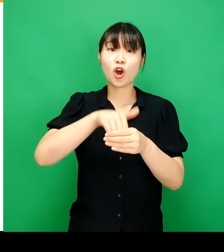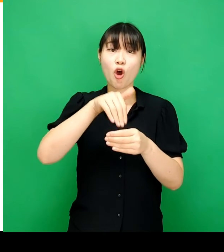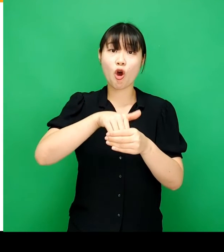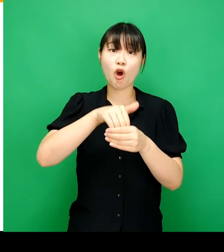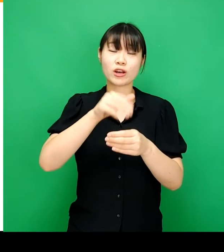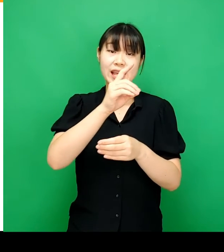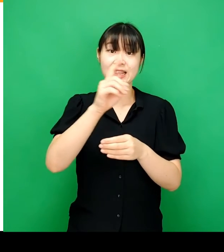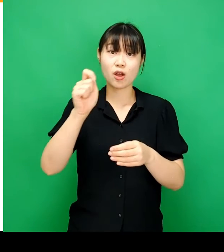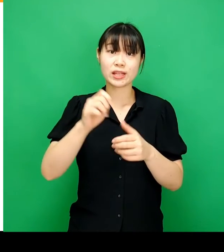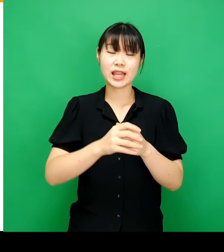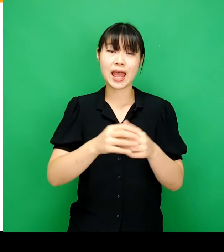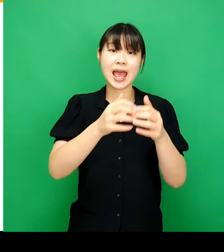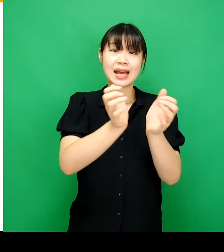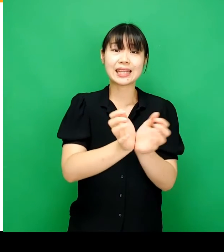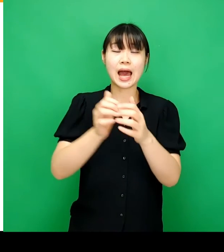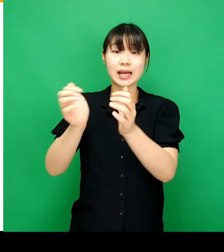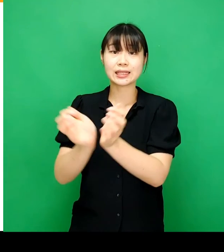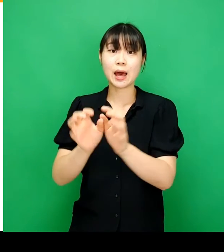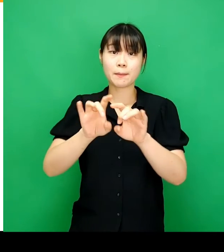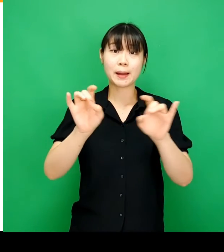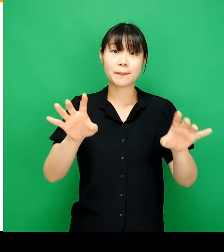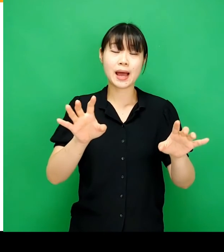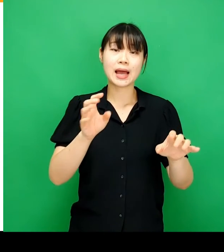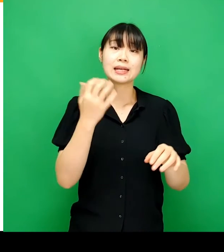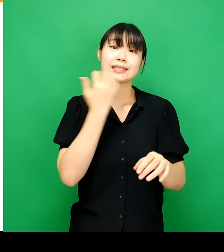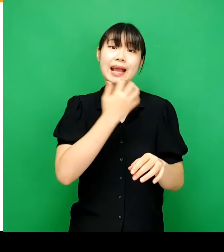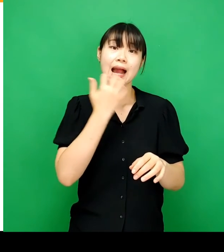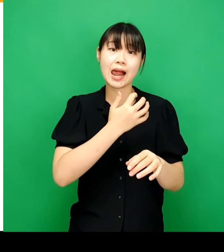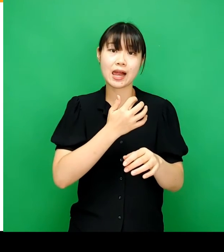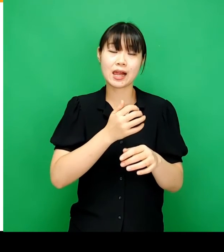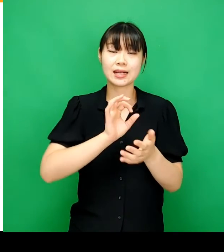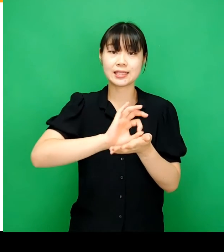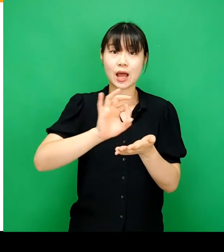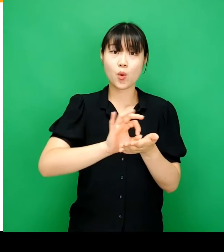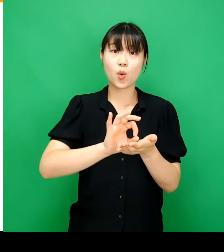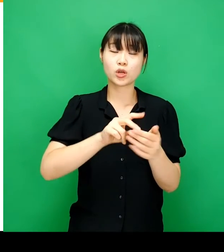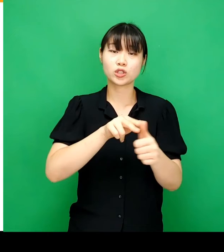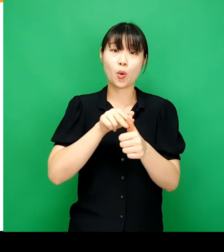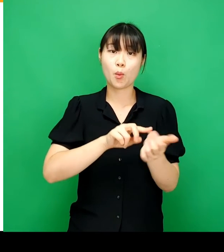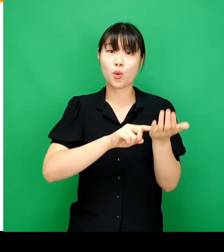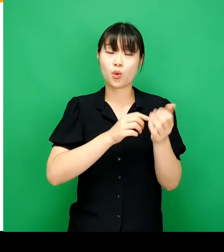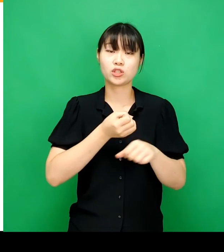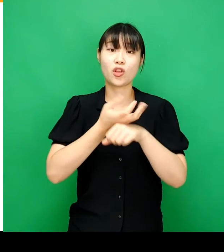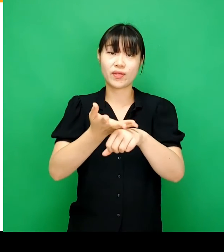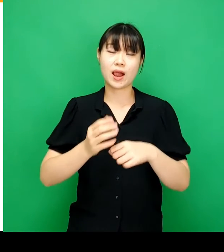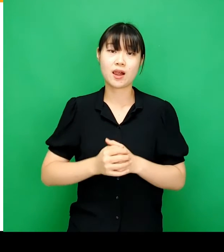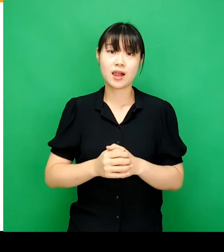들어 선거 데이터에서는 정당별로 상징하는 색을 사용해서 정보를 전달합니다.